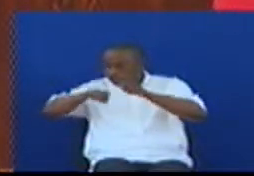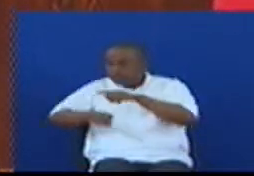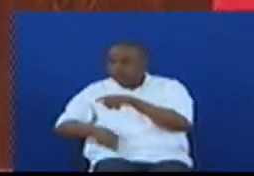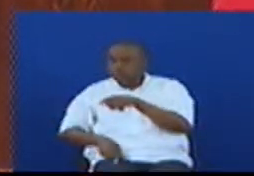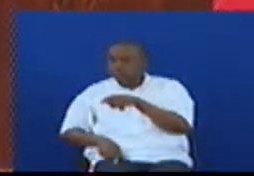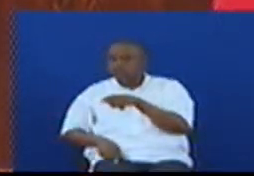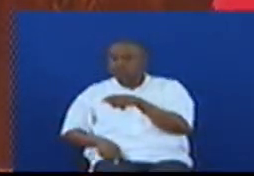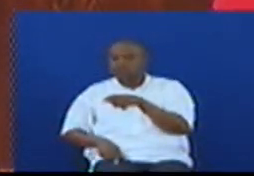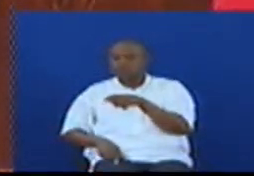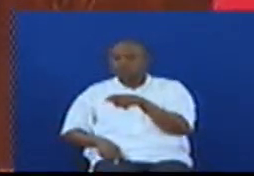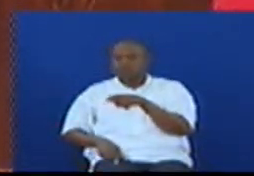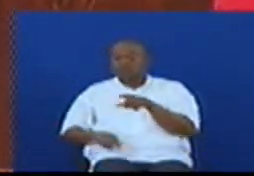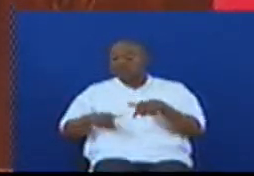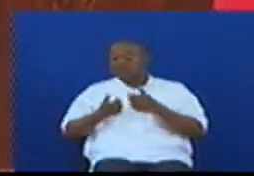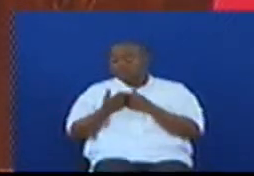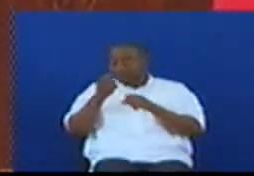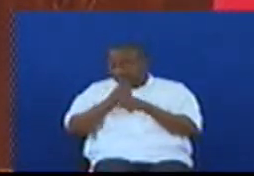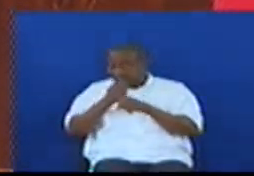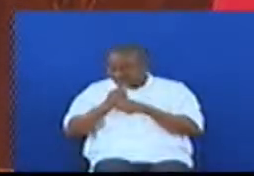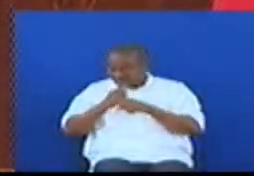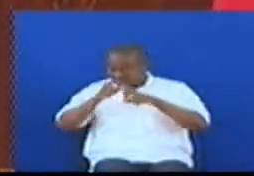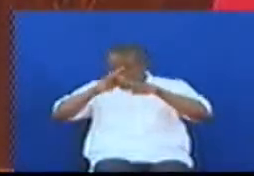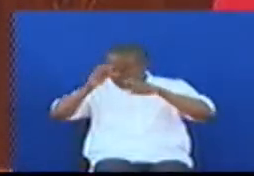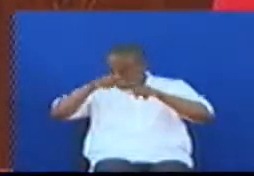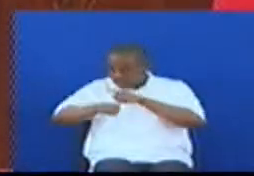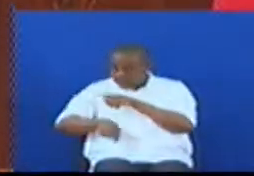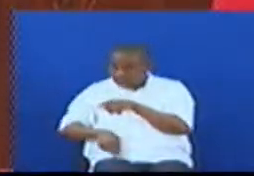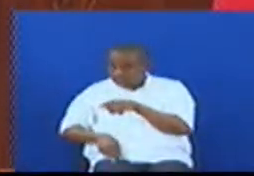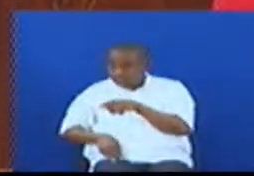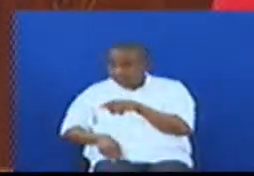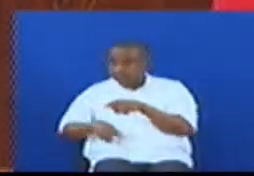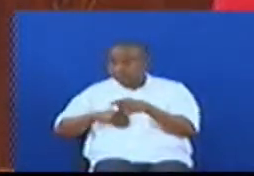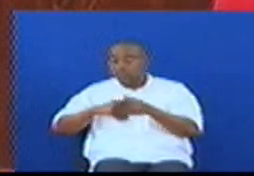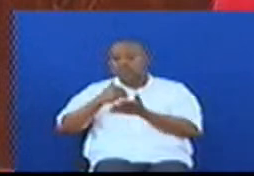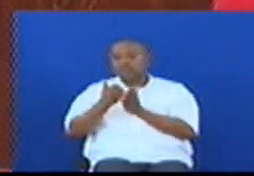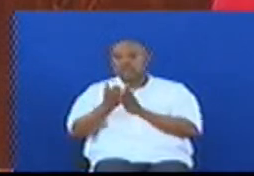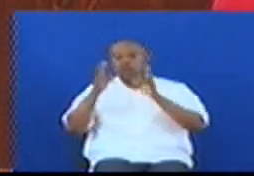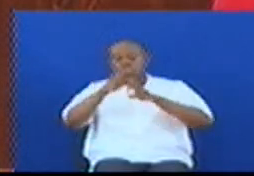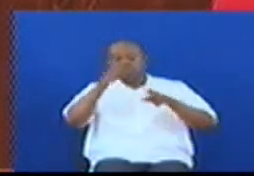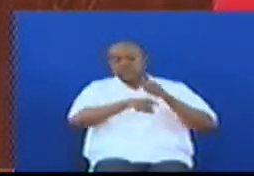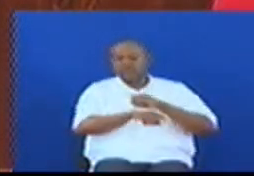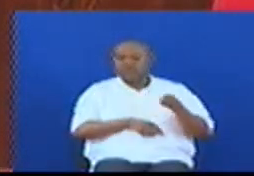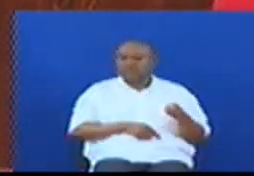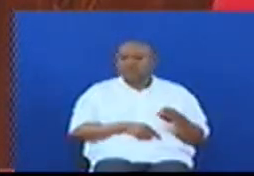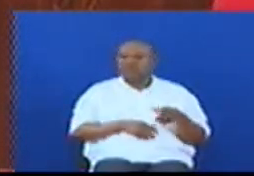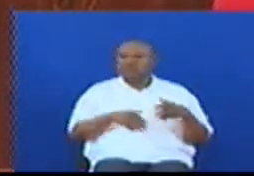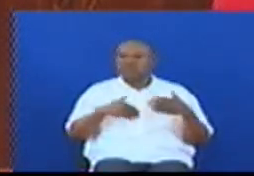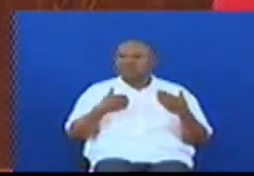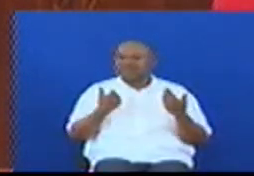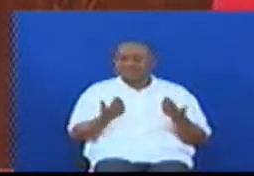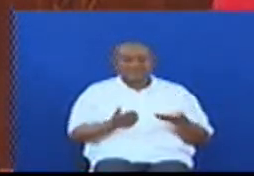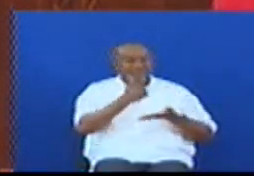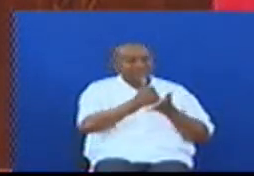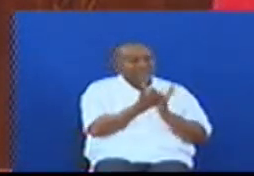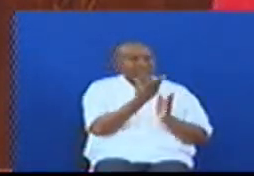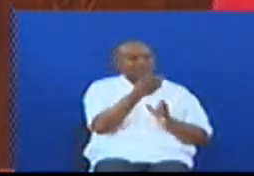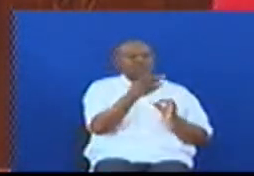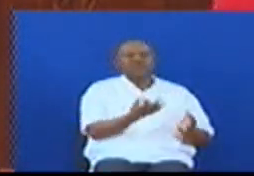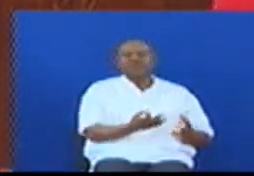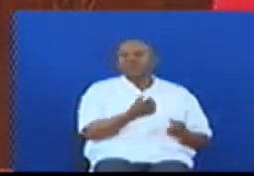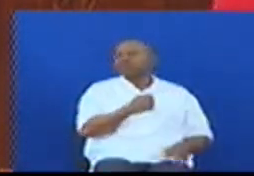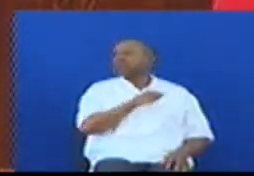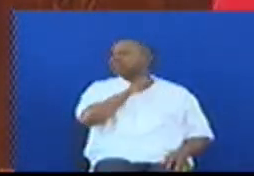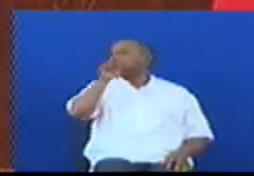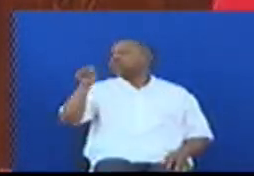wakati kazi ya ukaguzi wa ndani ni kazi ya idara ya ukaguzi wa ndani. Sasa finance department inaenda